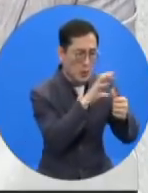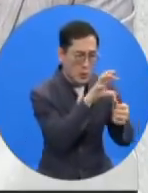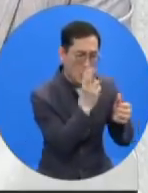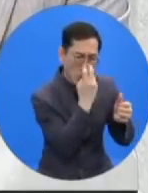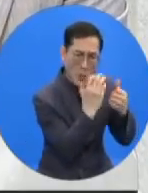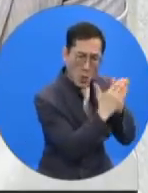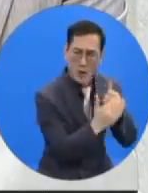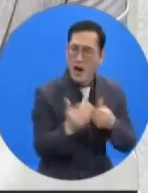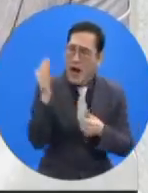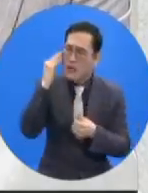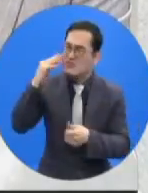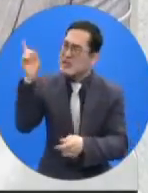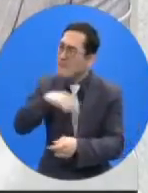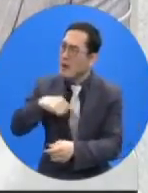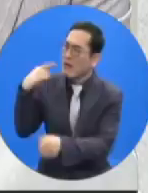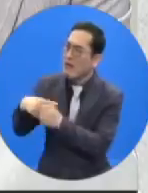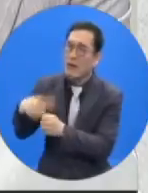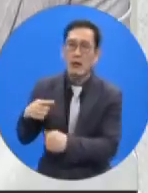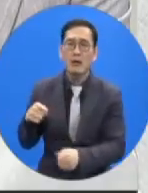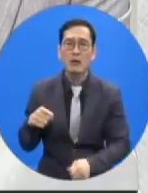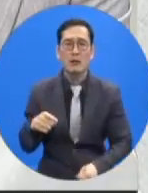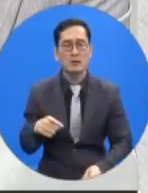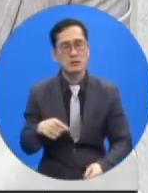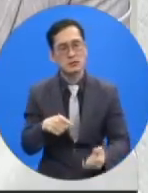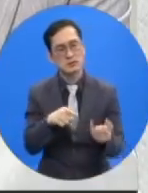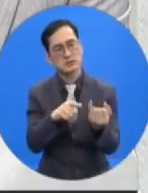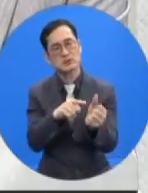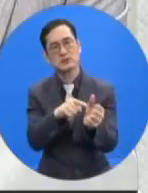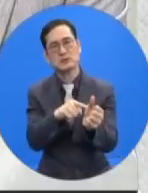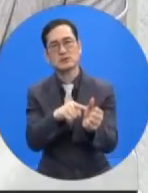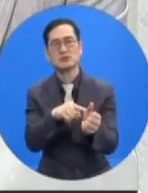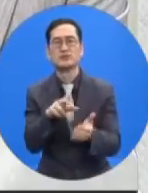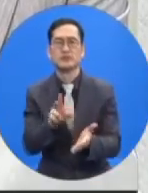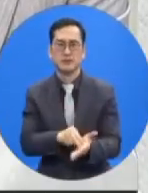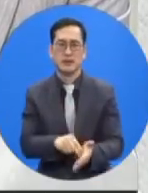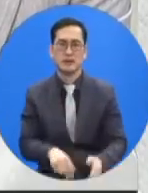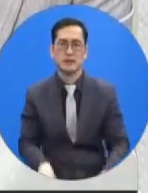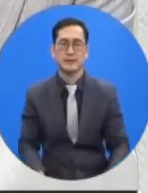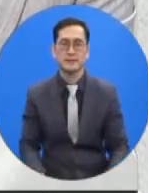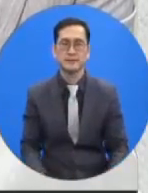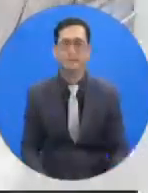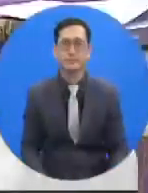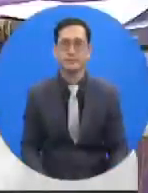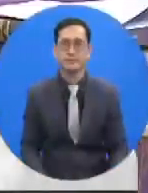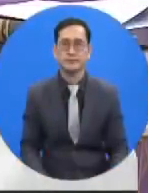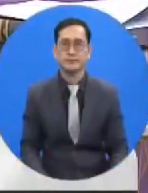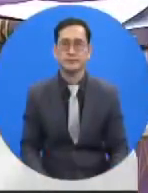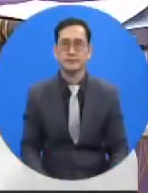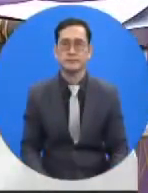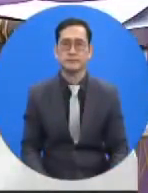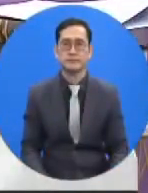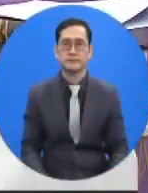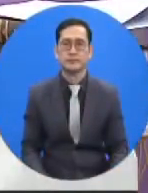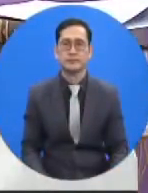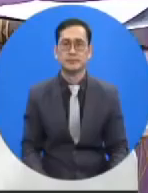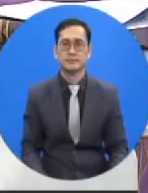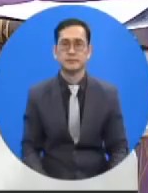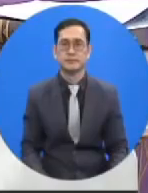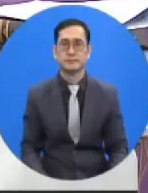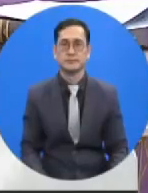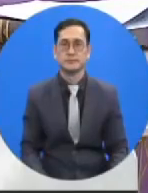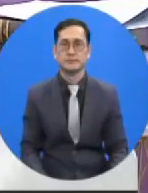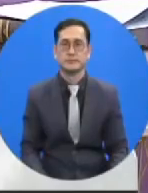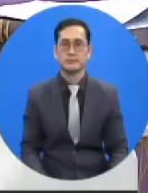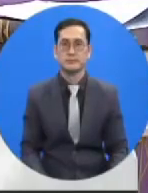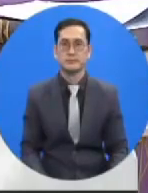말씀을 하시는 것 자체가 상당히 좀 유감스러운 부분이다라고 말씀드립니다. 이경대 변인. 지금